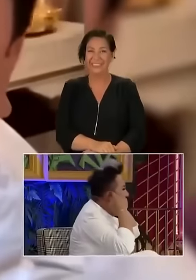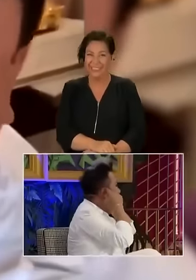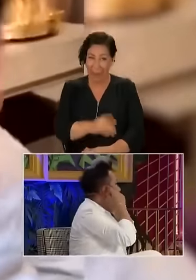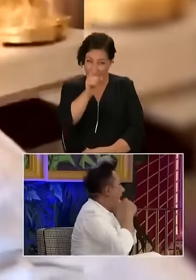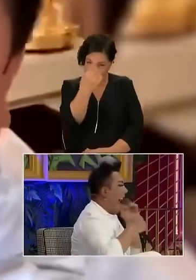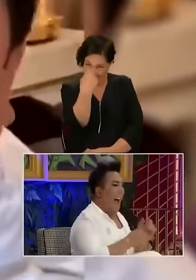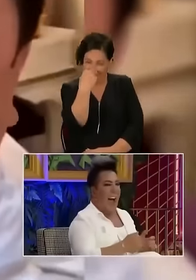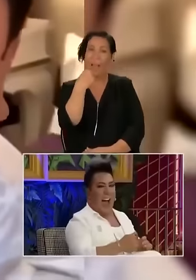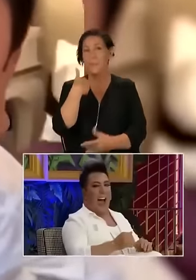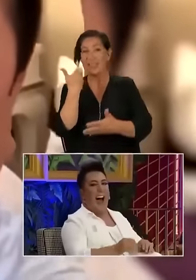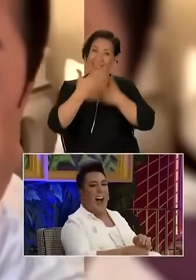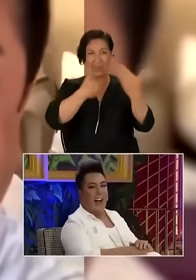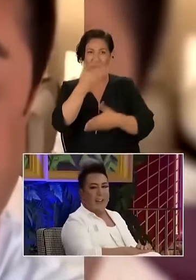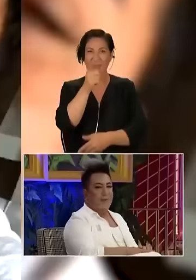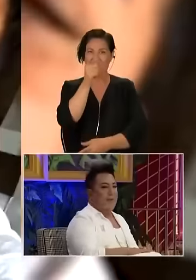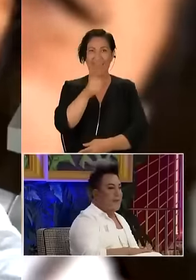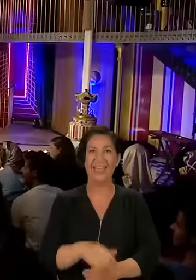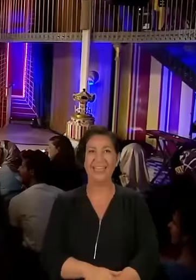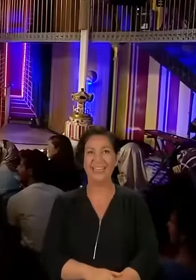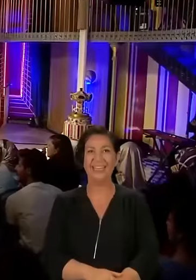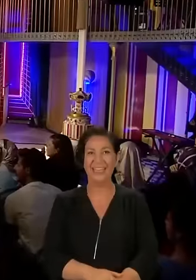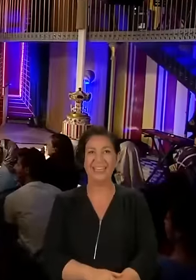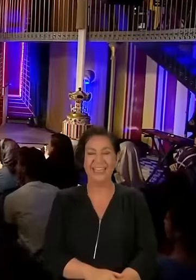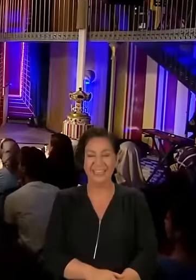Bak şimdi karın hepsini nasıl anlatıyorum seni.